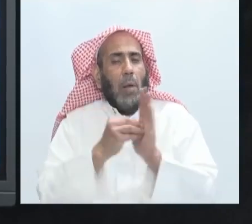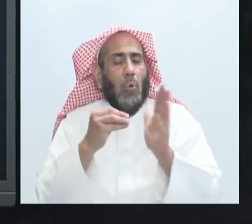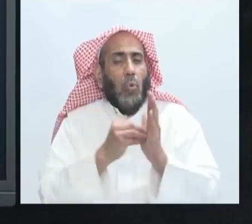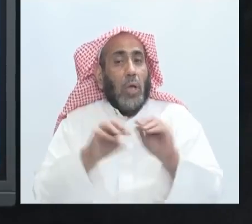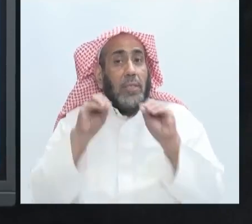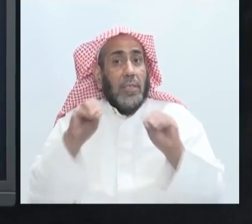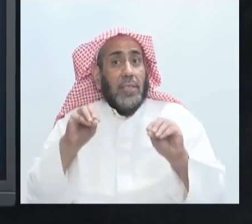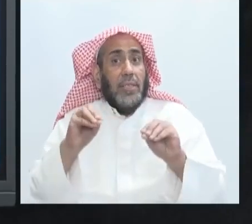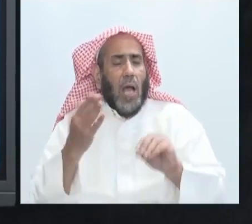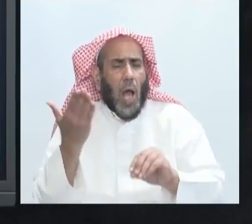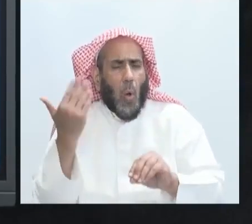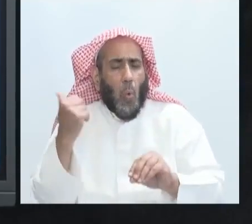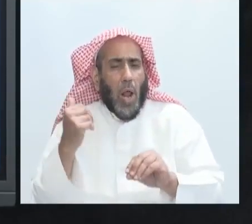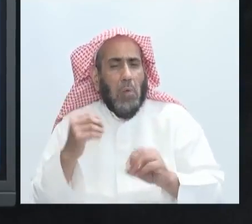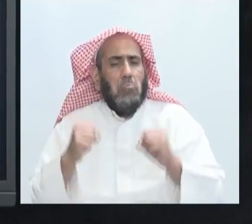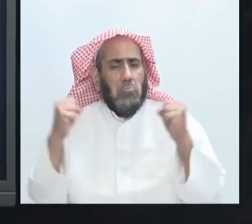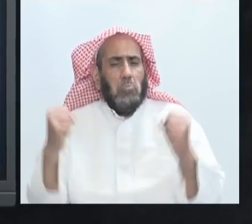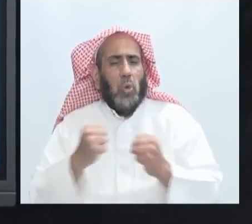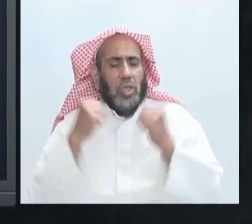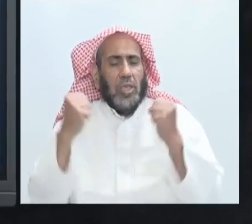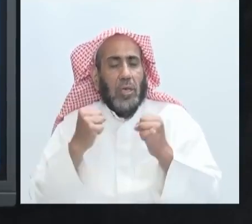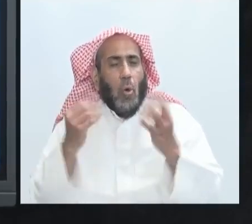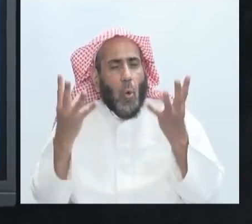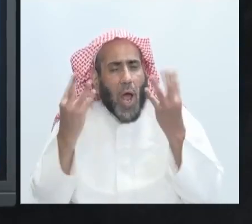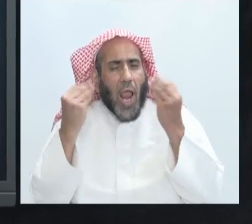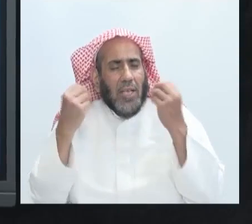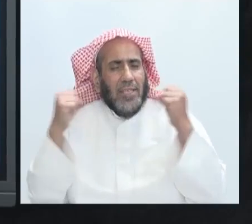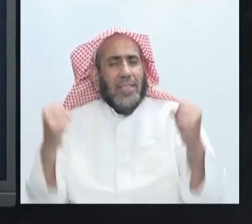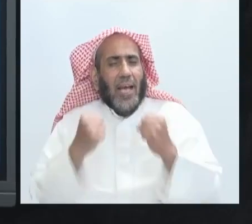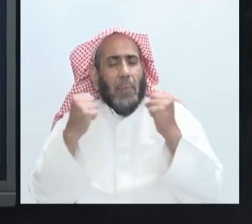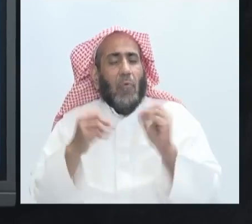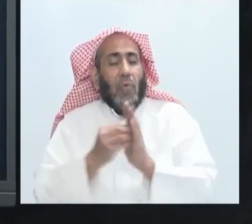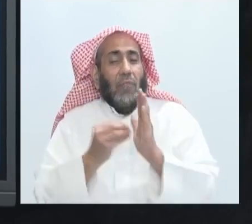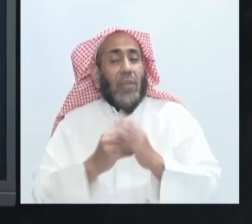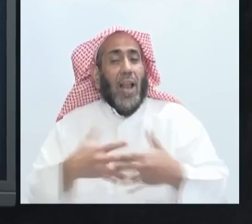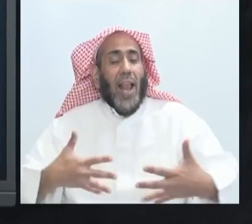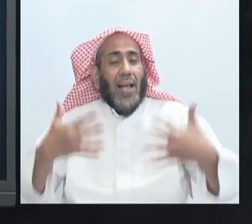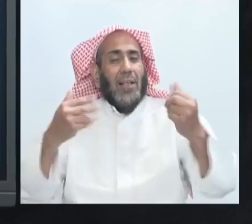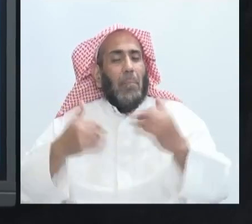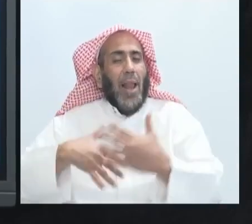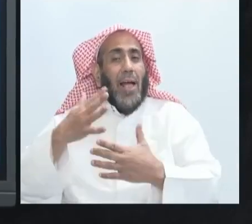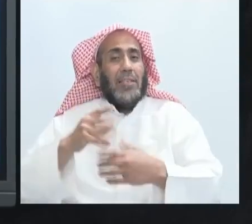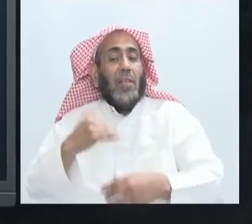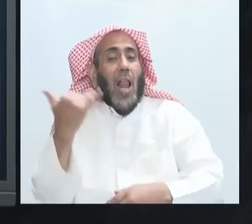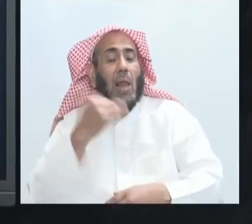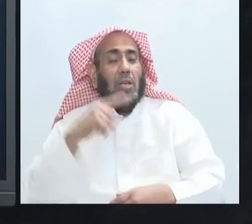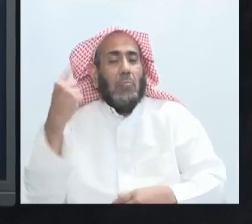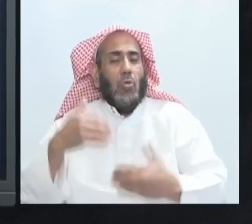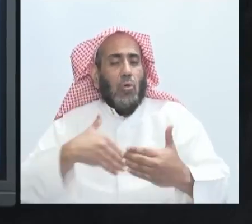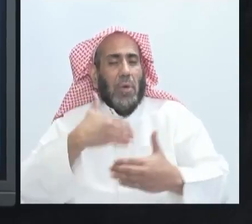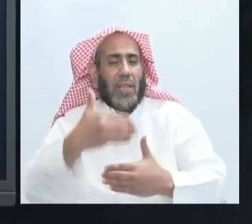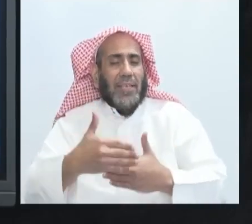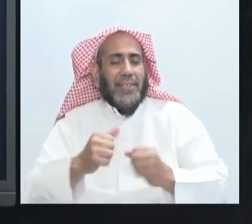اخذناها او نعرج على على ذلك نستذكر اغلب هذه الموضوعات في الادب الحديث طبعا ادب العربي بشكل عام ثم بعد